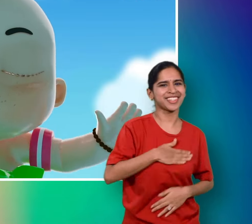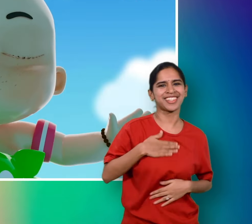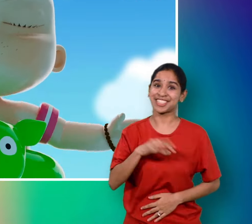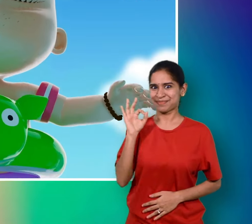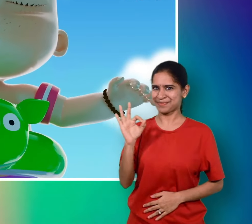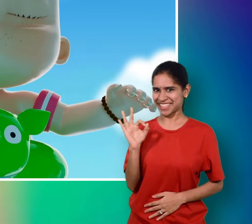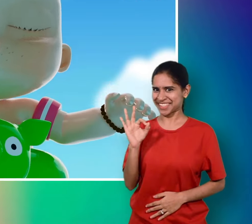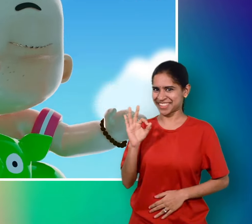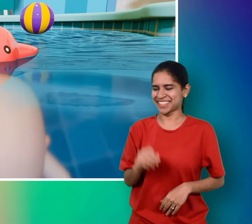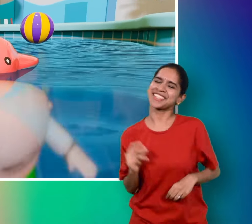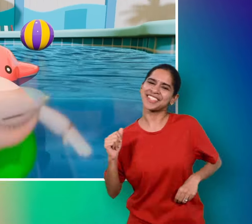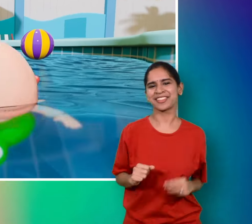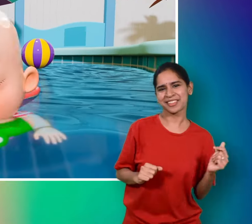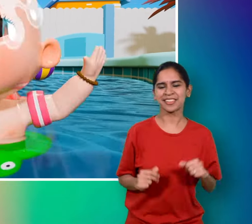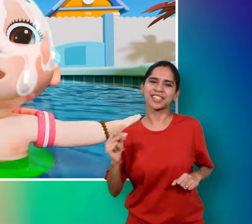आता